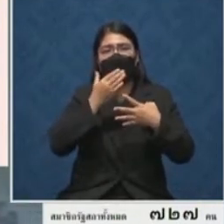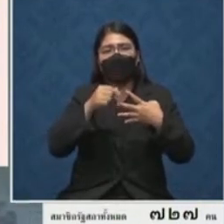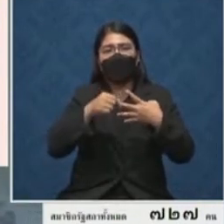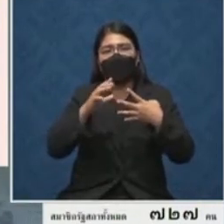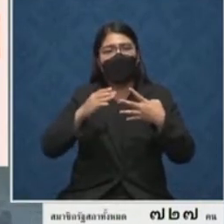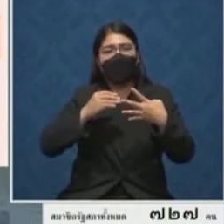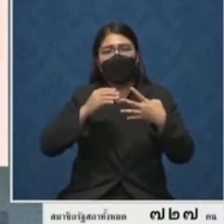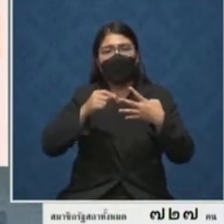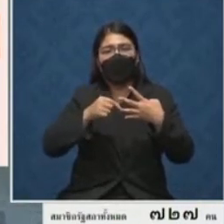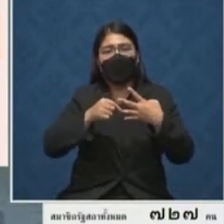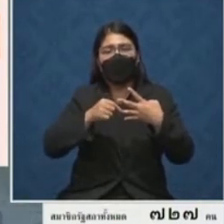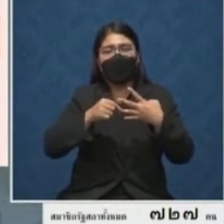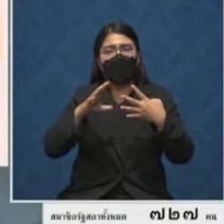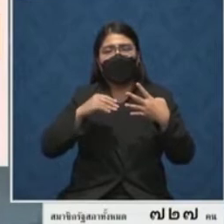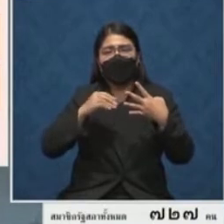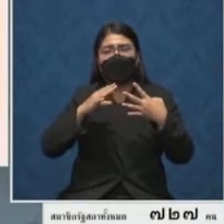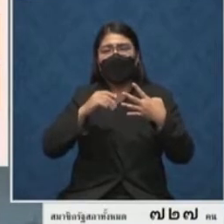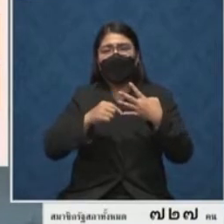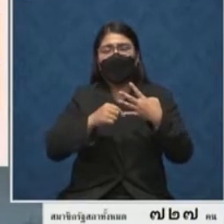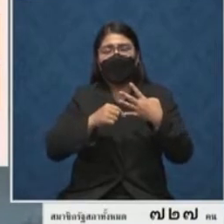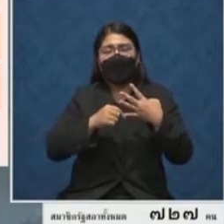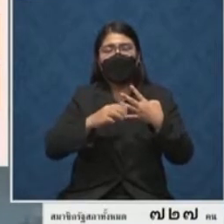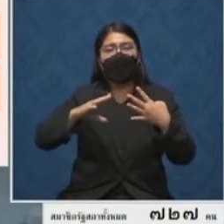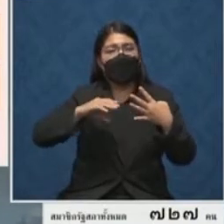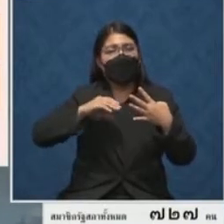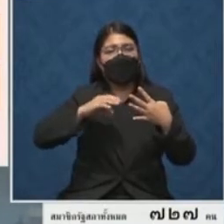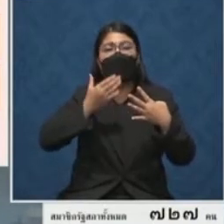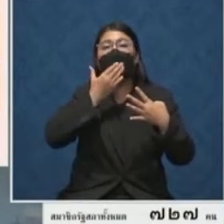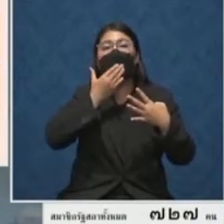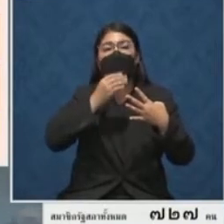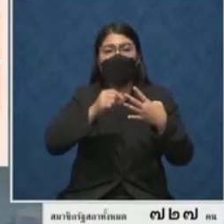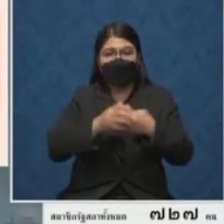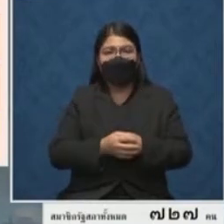ลักการ3ไม่รับหลักการ4งดออกเสียง